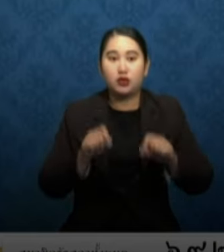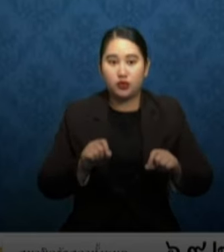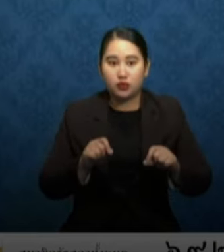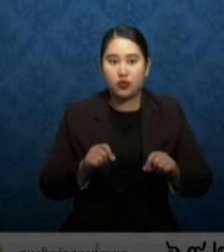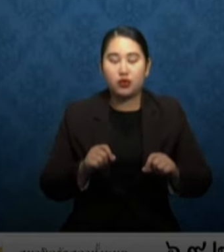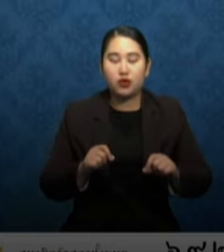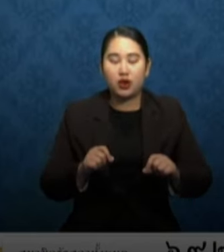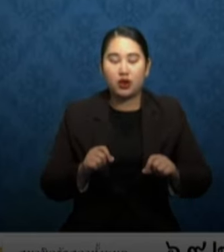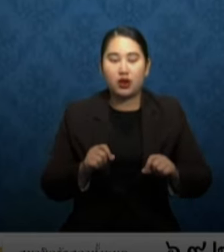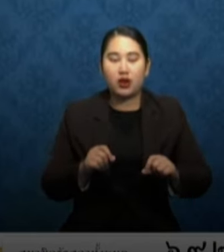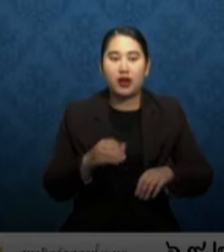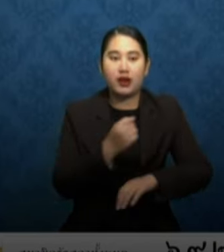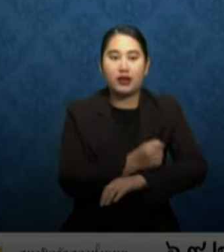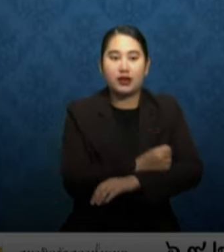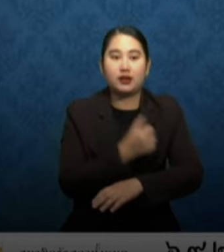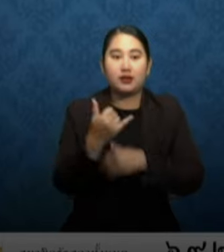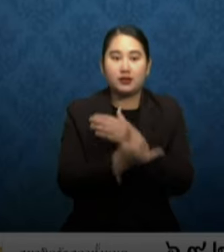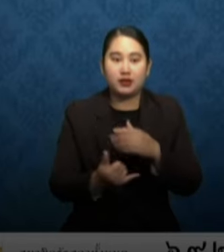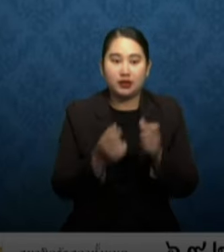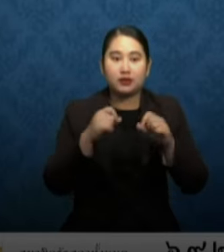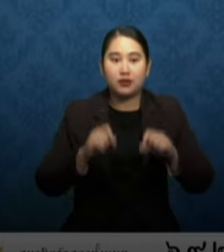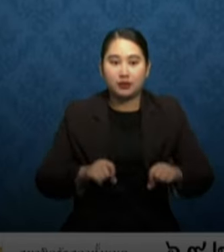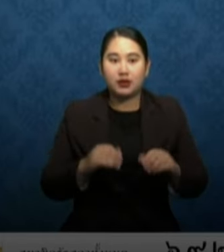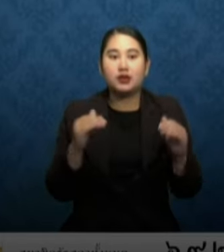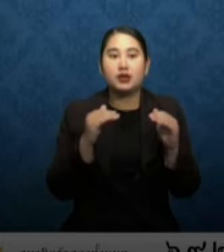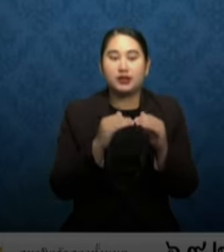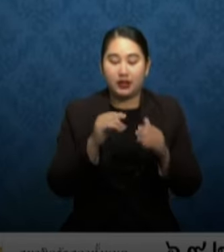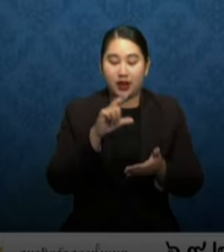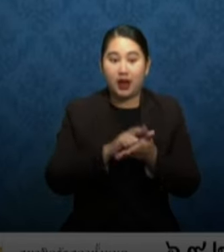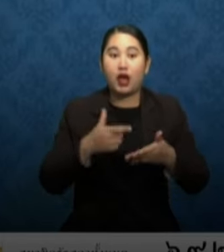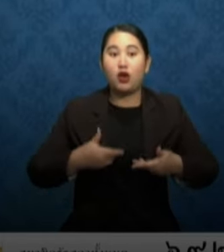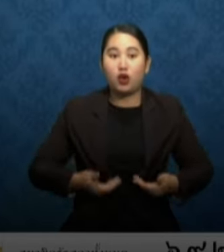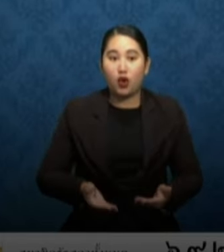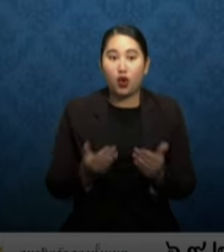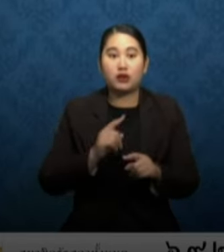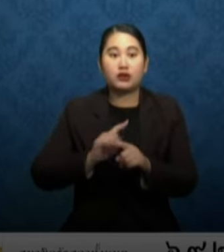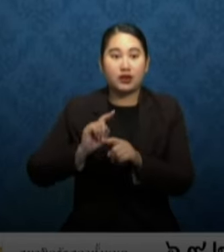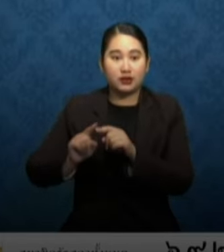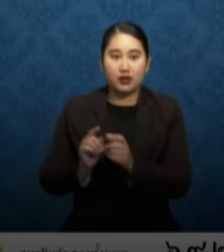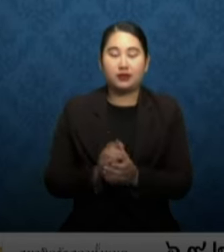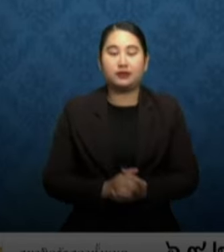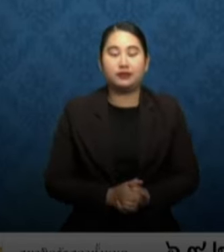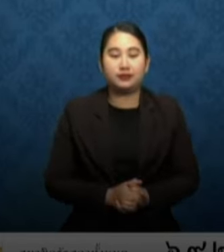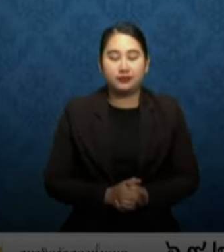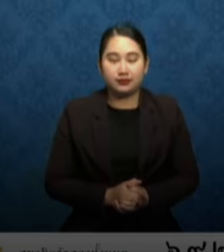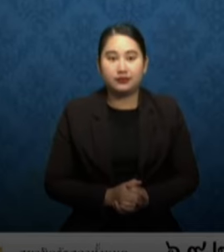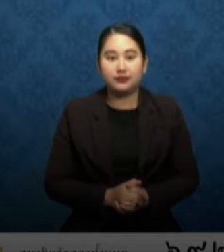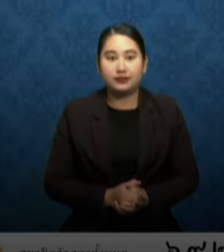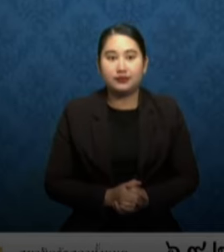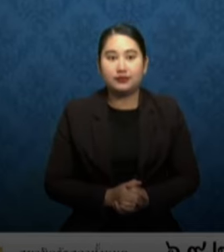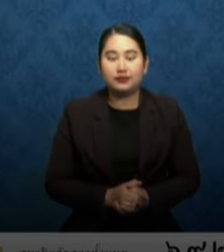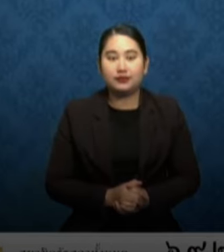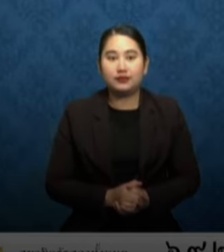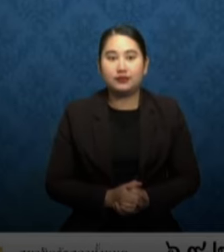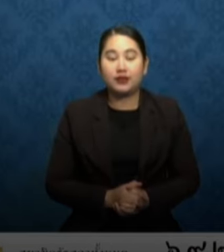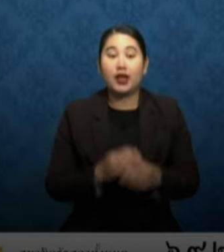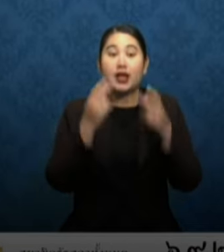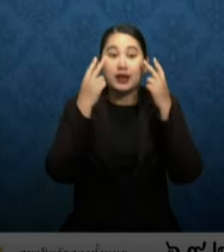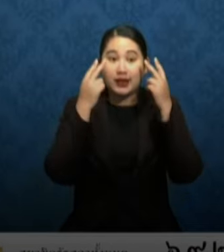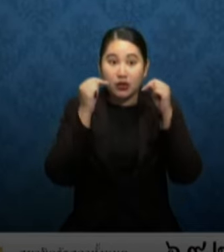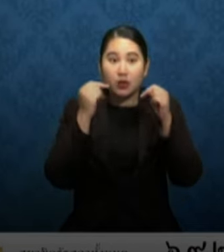การแรางงานระหว่างประเทศรวมถึงสิทธิการลาคลอดท่านประธานครับนี่คือสิ่งที่นายก